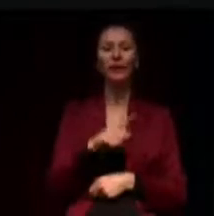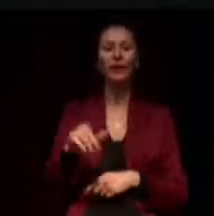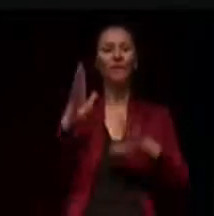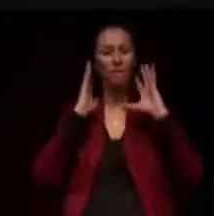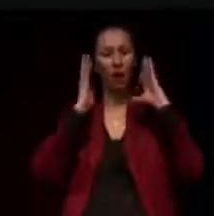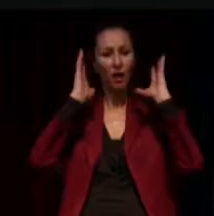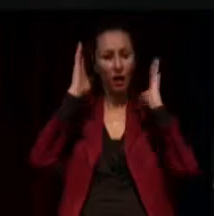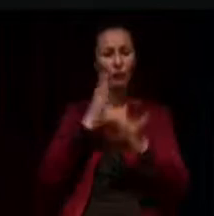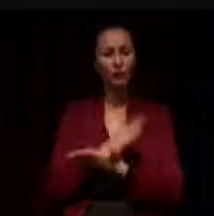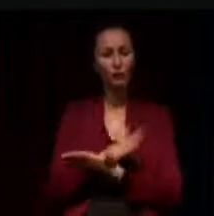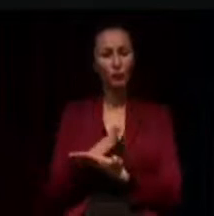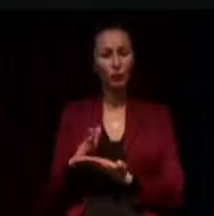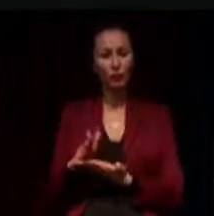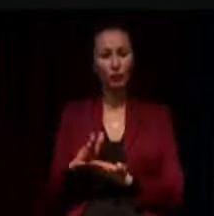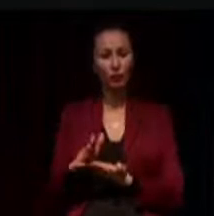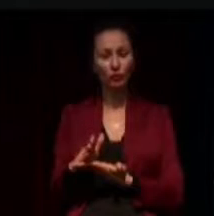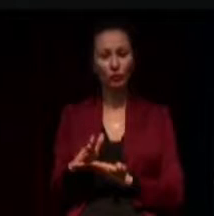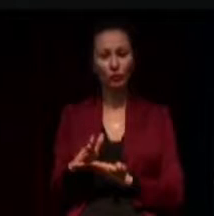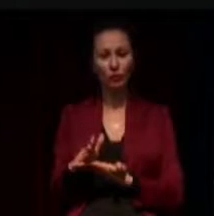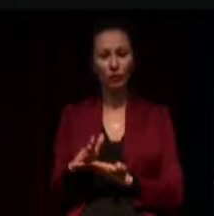ciddi olarak faaliyet sürdürüyoruz.